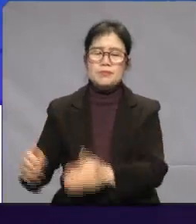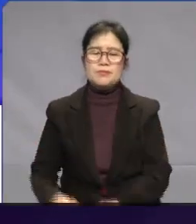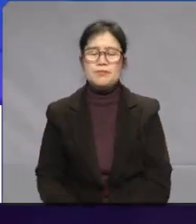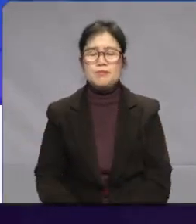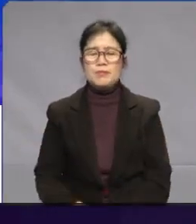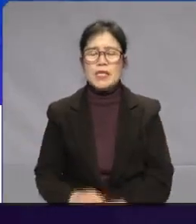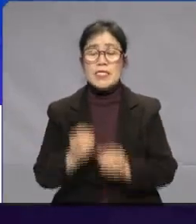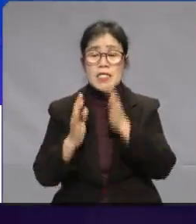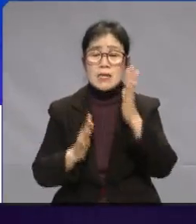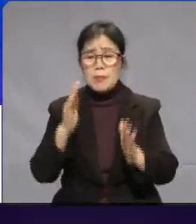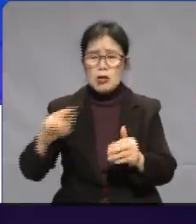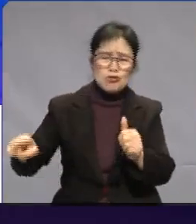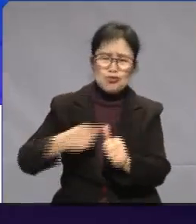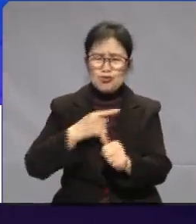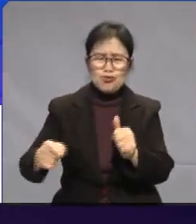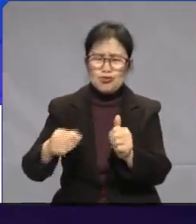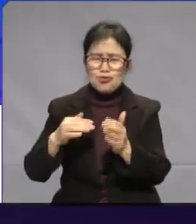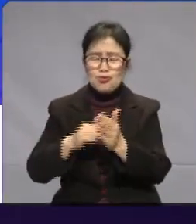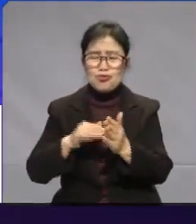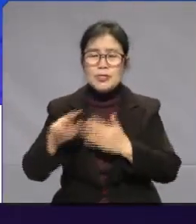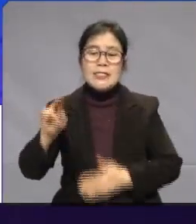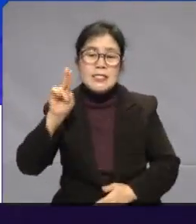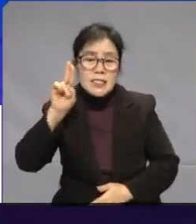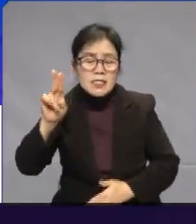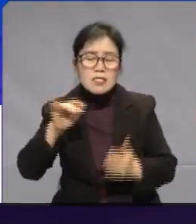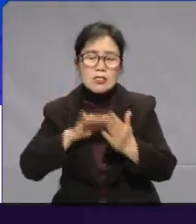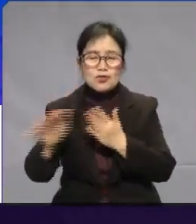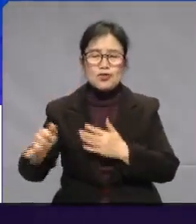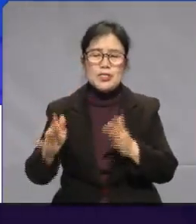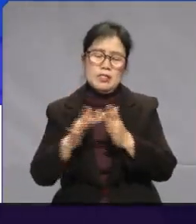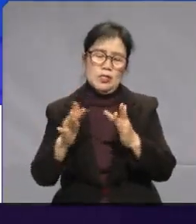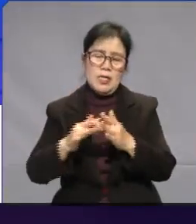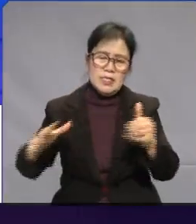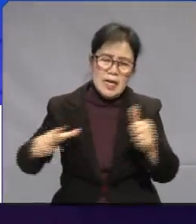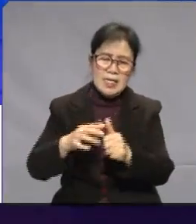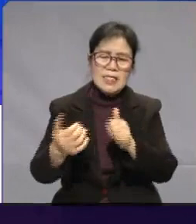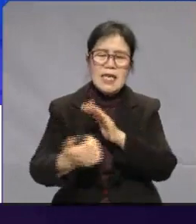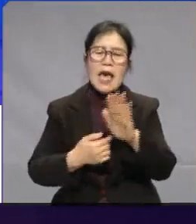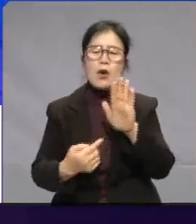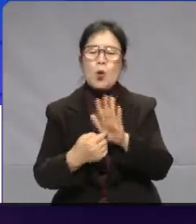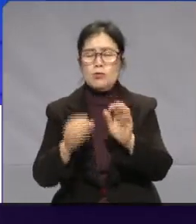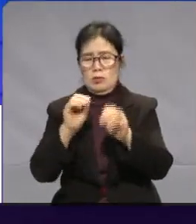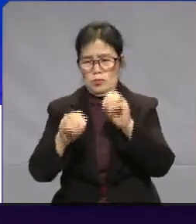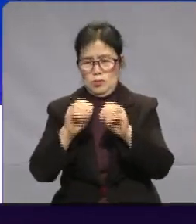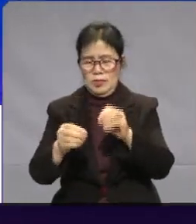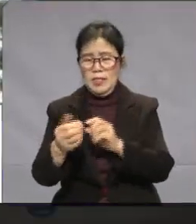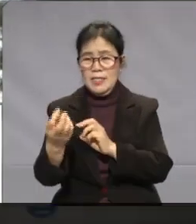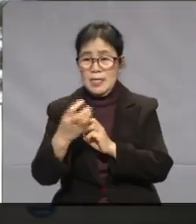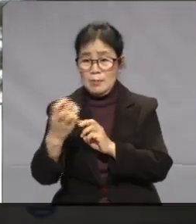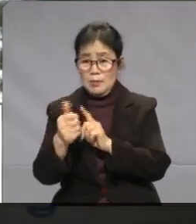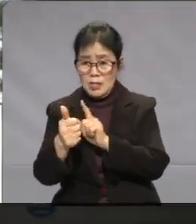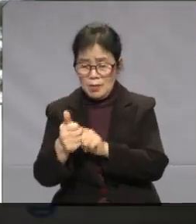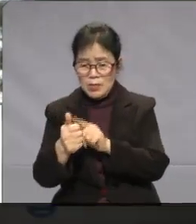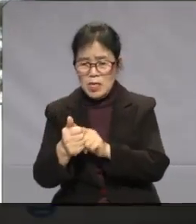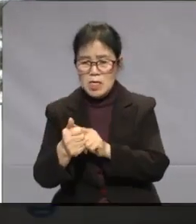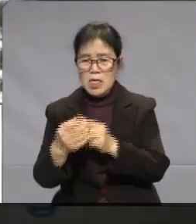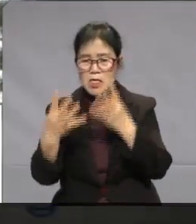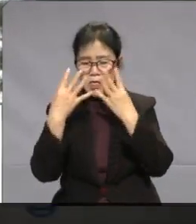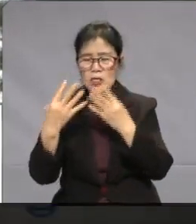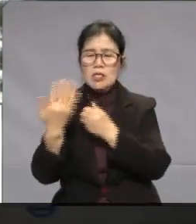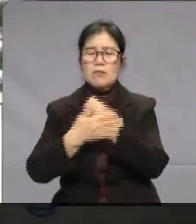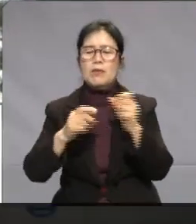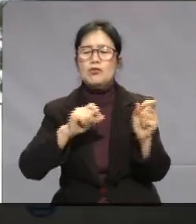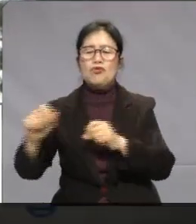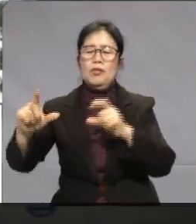신림역 흉기난동 사건 이트루 인터넷에 살인 예고글을 올린 혐의를 받는 30대가 징역형의 집행유예를